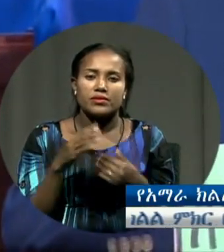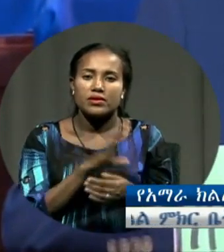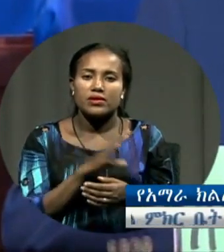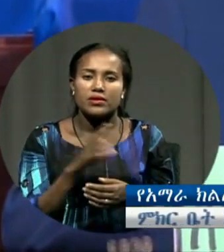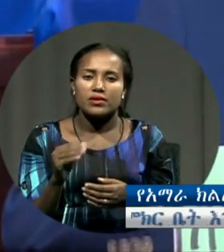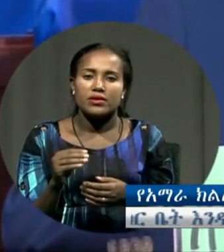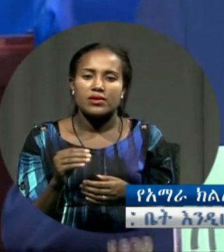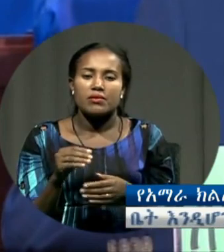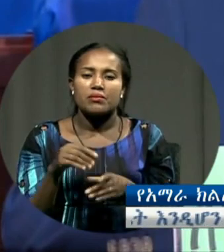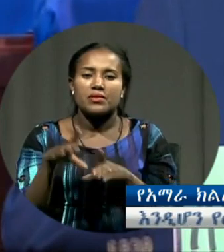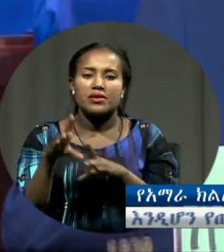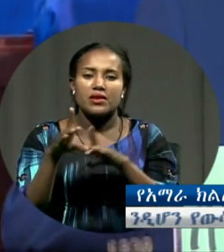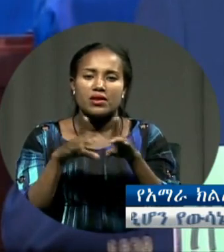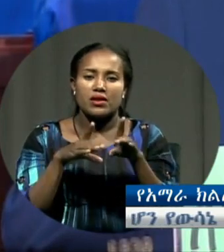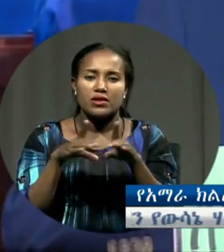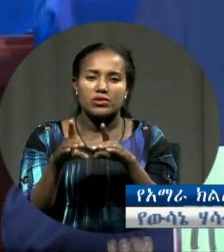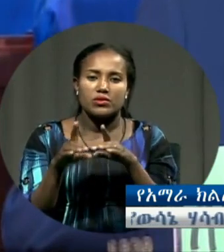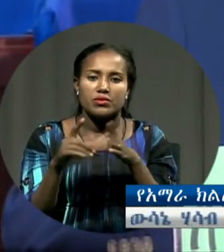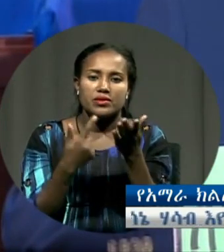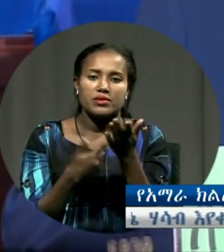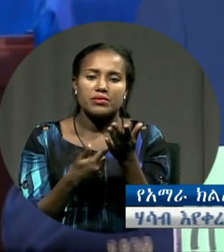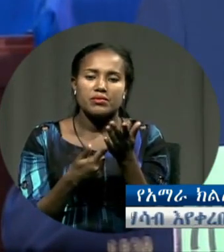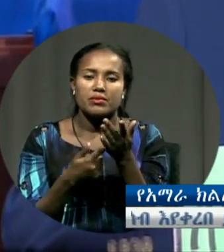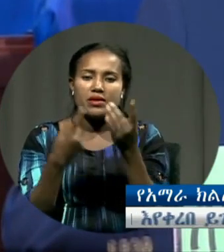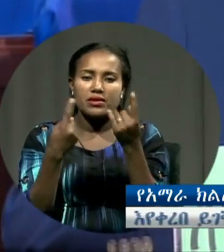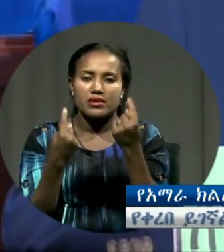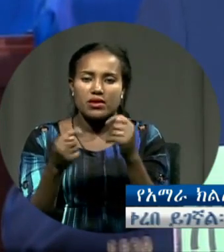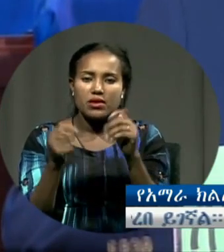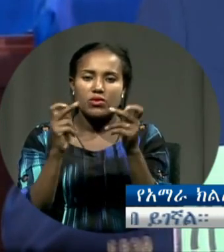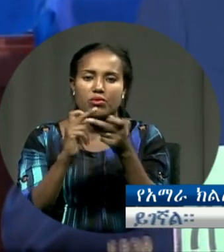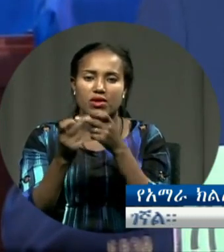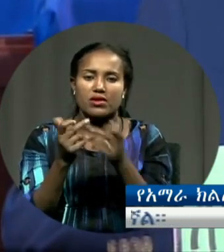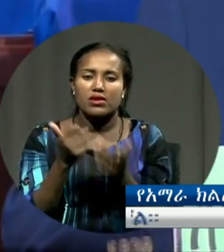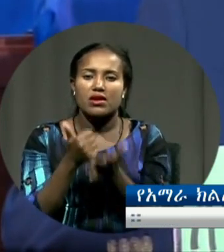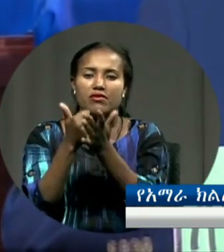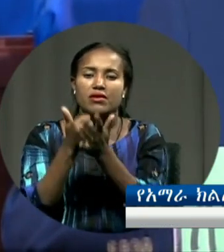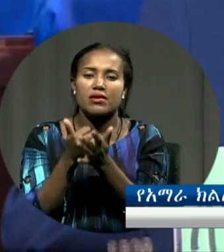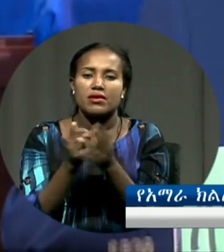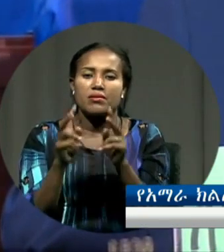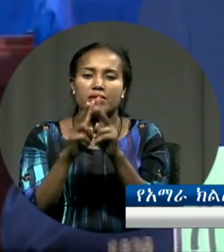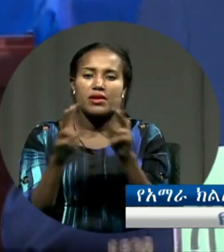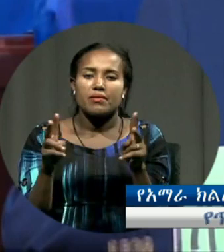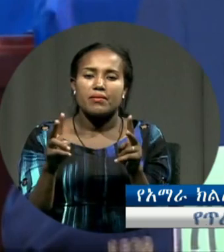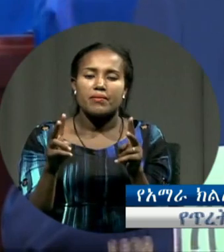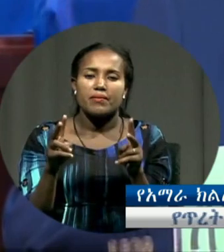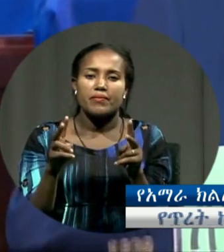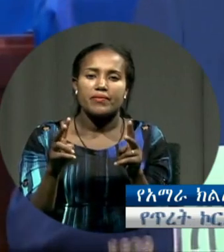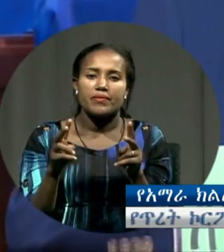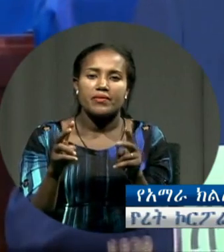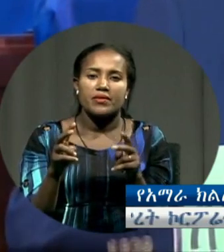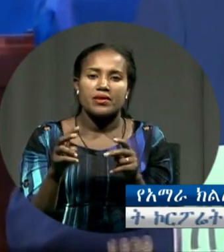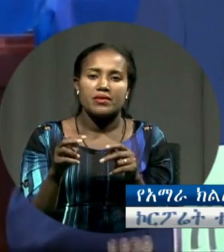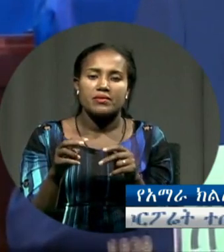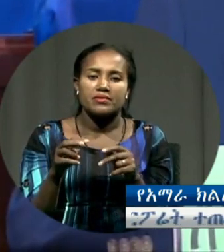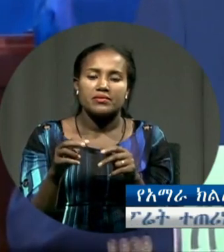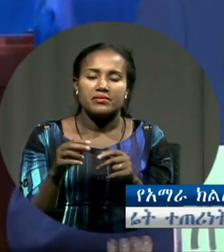እና የሚደረግላቸው በዚህ በጥረት ኮርፖሬት ድጋፍ በጣም